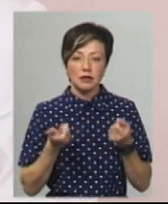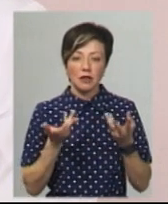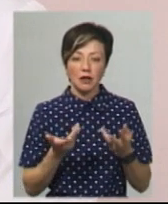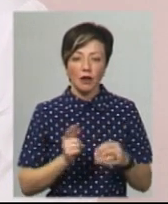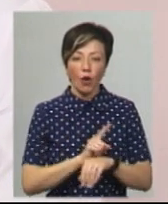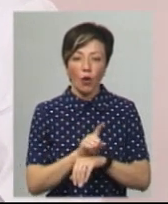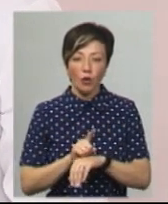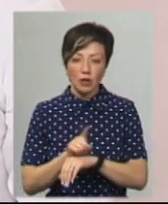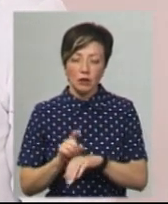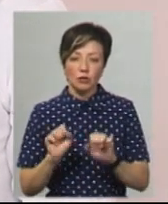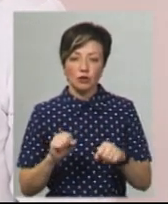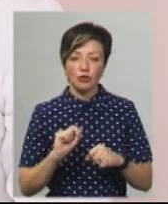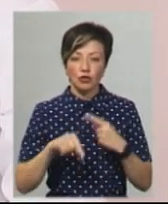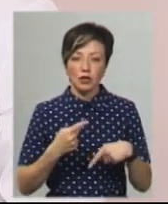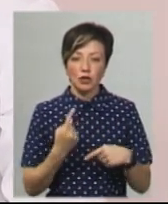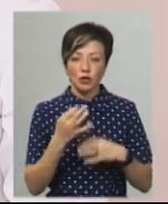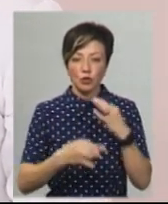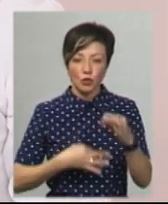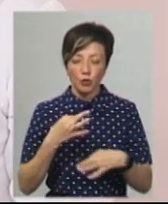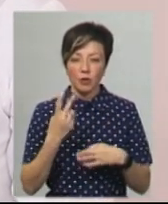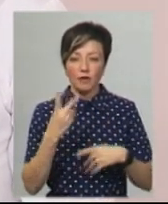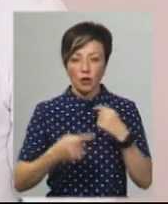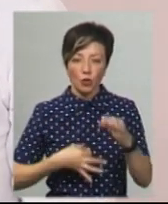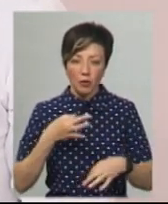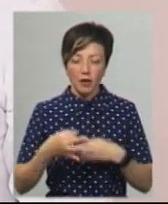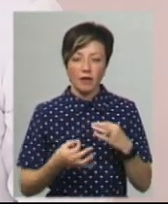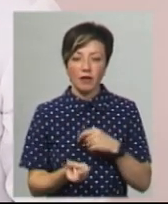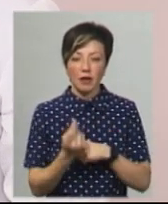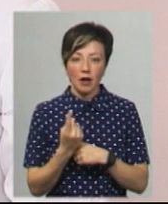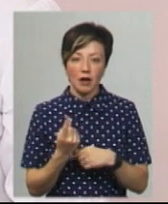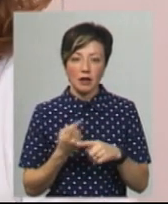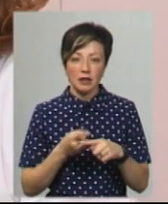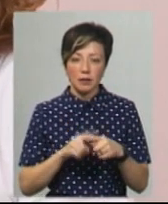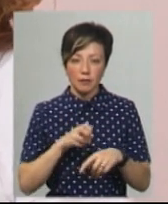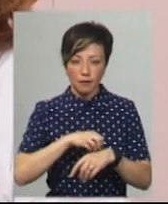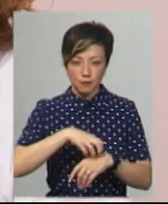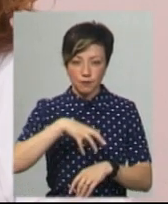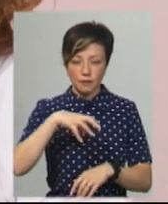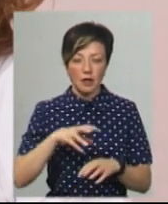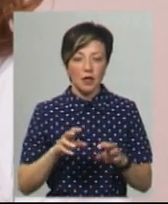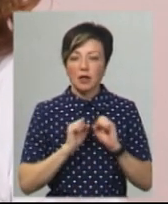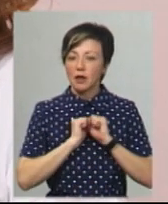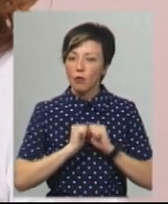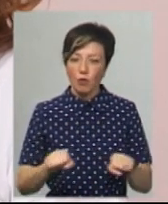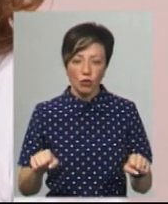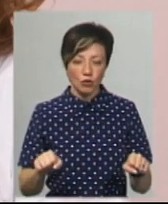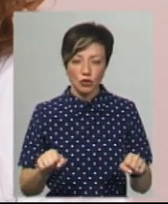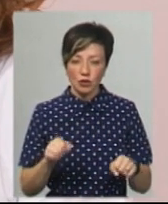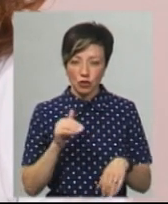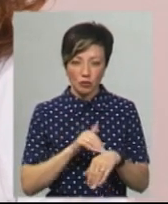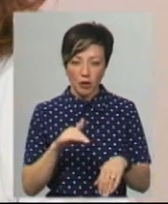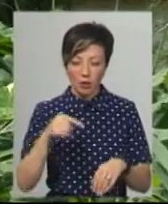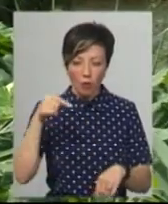годин можуть через добу і навіть через дві доби виникати в цій ділянці міхурі. Ні в якому випадку не можна їх